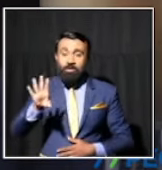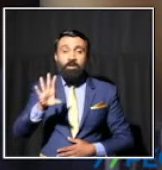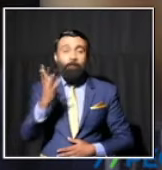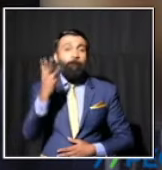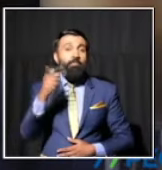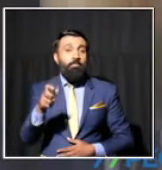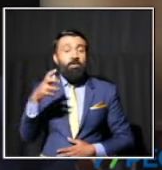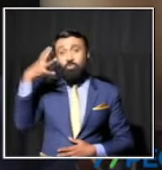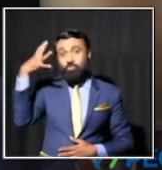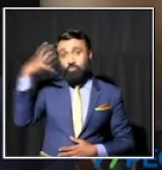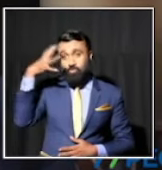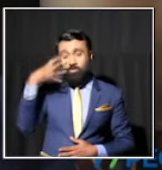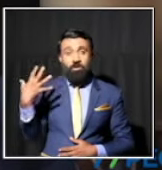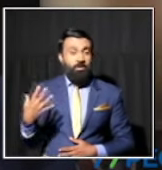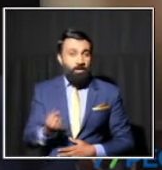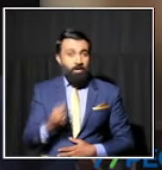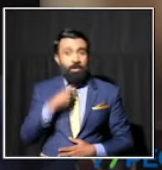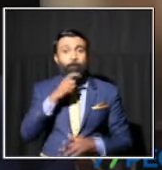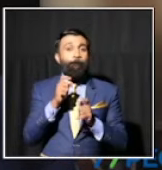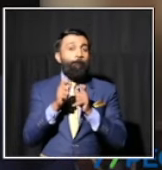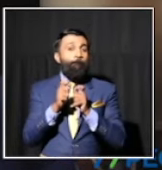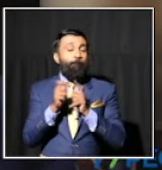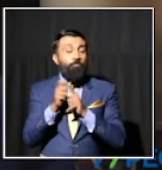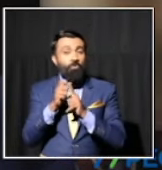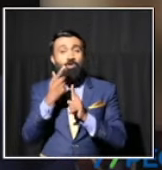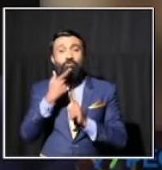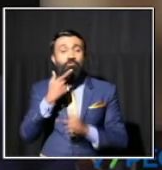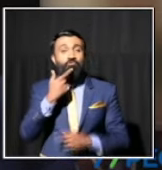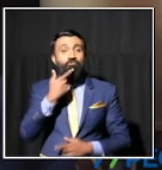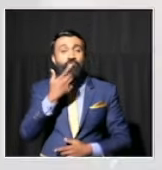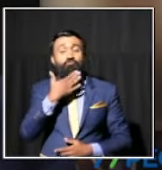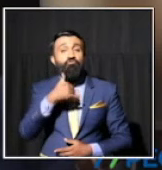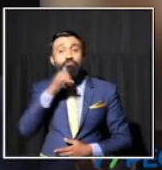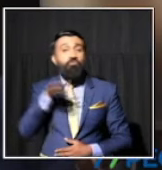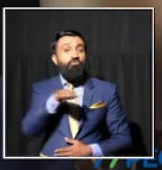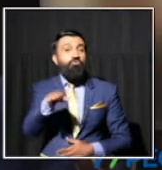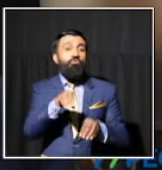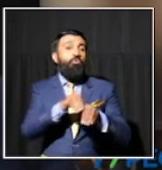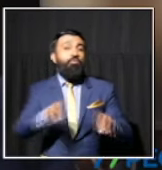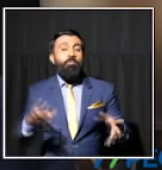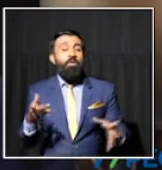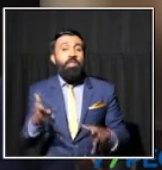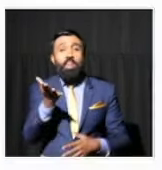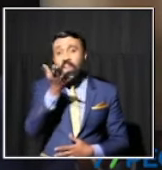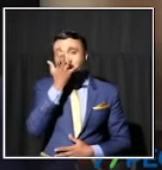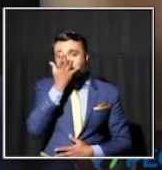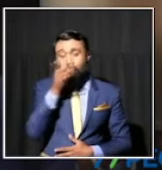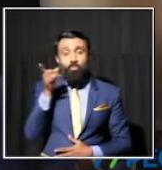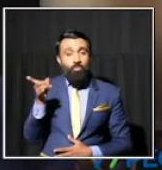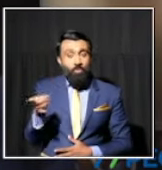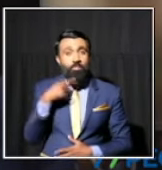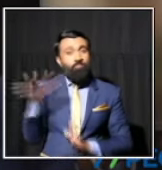ගන්නේ සූර්යාලෝකයෙන් එන එක. පූර්ණකරි වැවේ. විශේෂම අද වෙනකොට ගොවිතැන් කටයුතු කරන්න පුළුවන් කමක් නැහැ. මේ තියෙන ලවණ තත්ත්වයත් එක්ක මුහුද වතුර එකතු